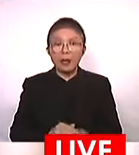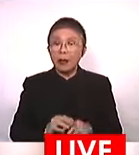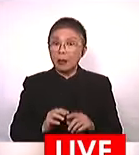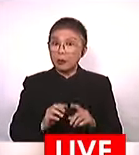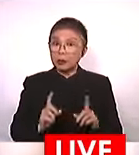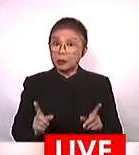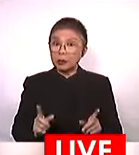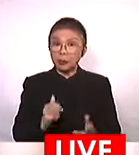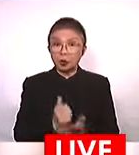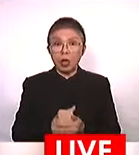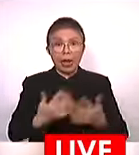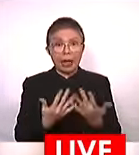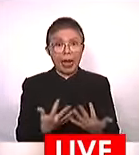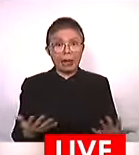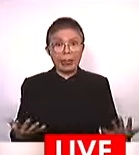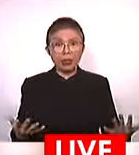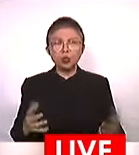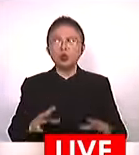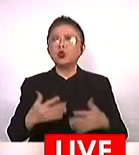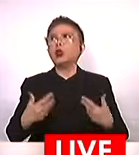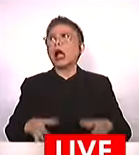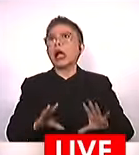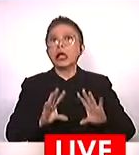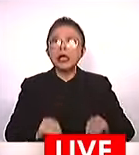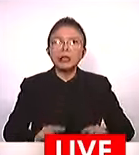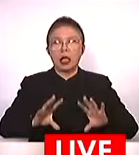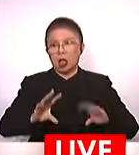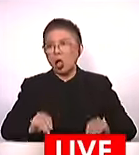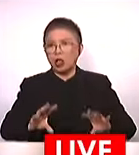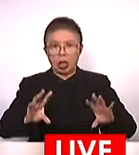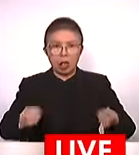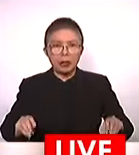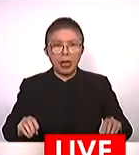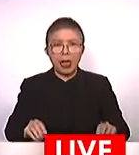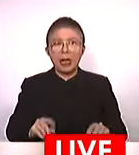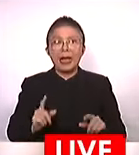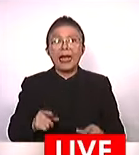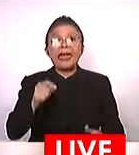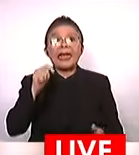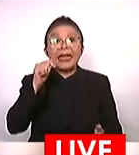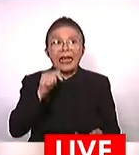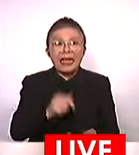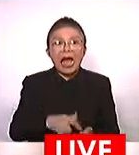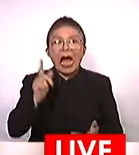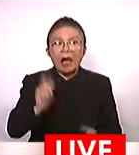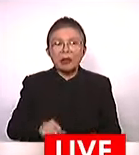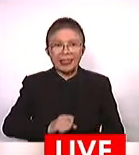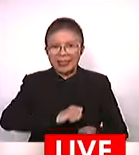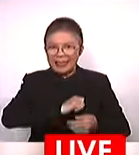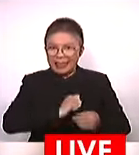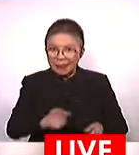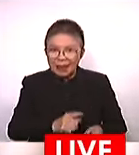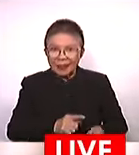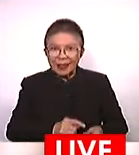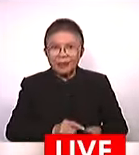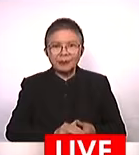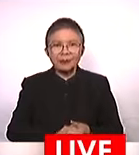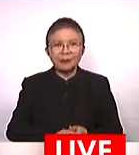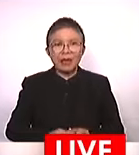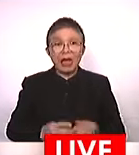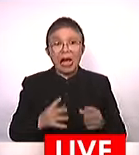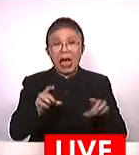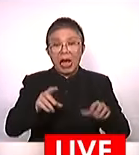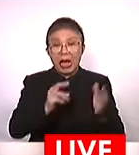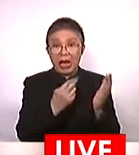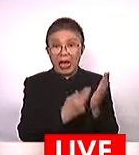padahal Rakyat sudah kerja kerja kerja ini harus kita selepet angka